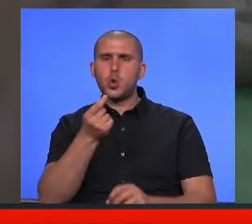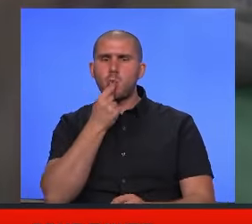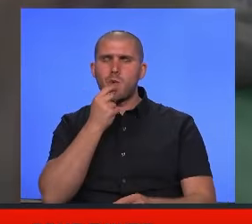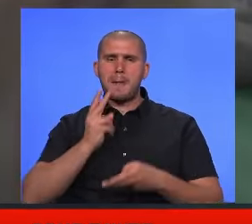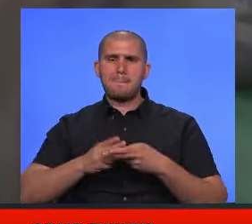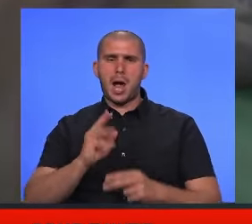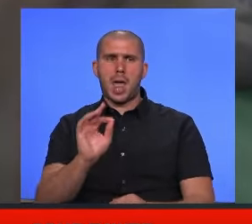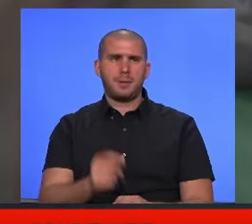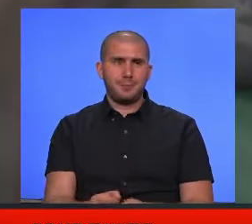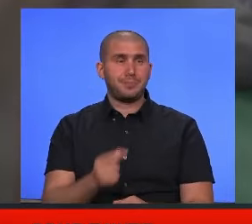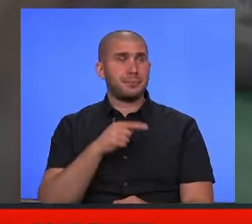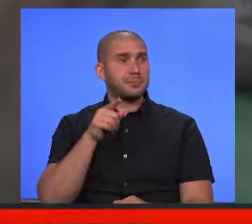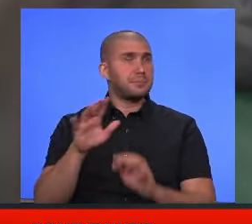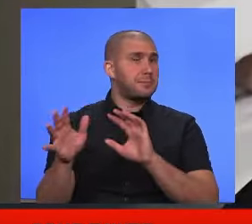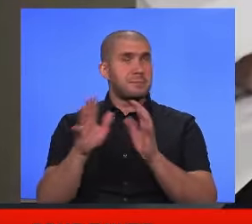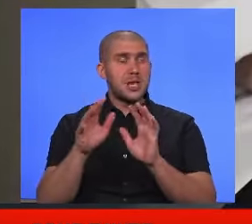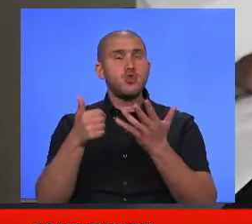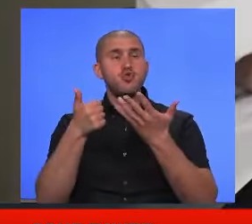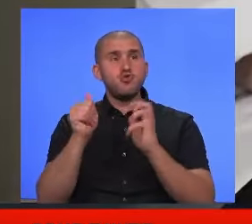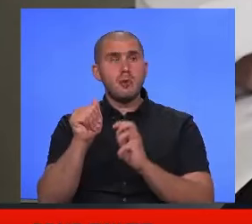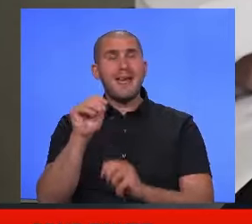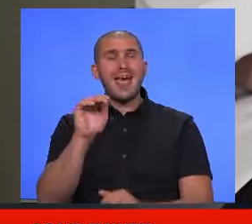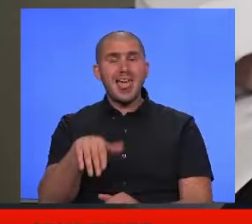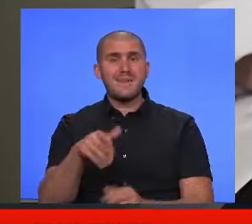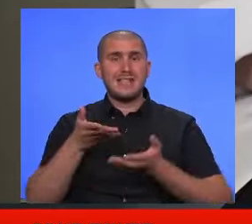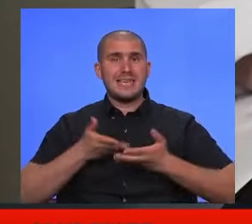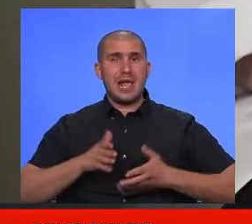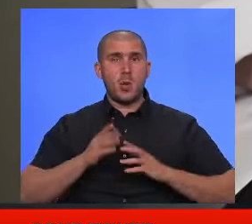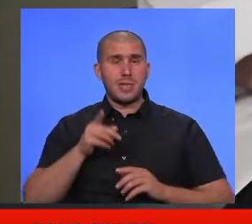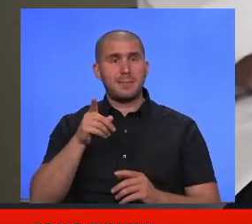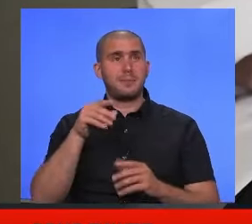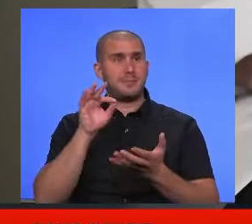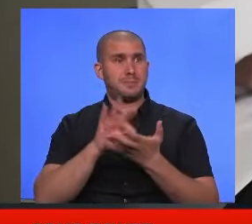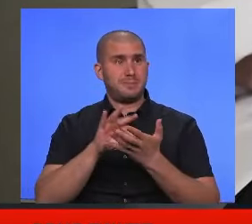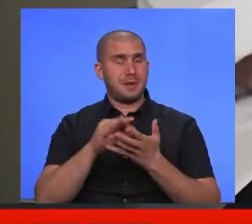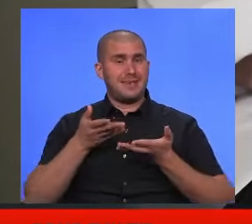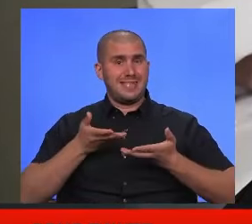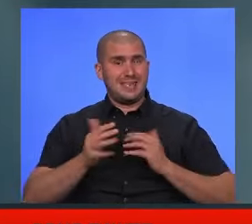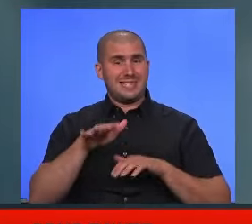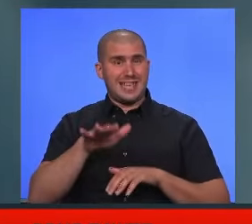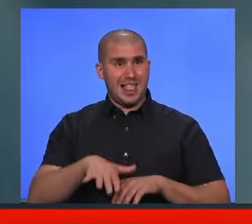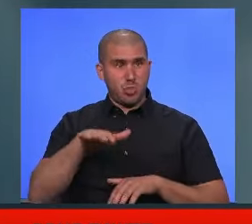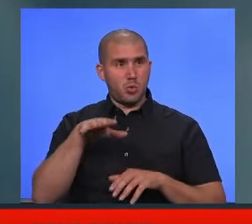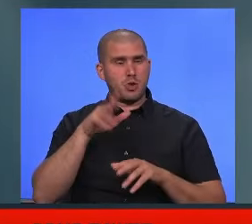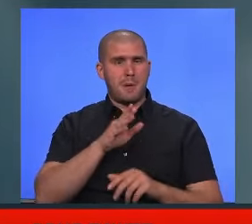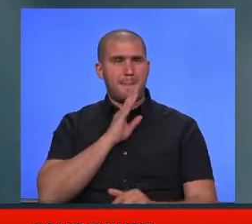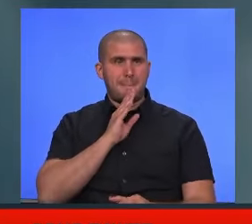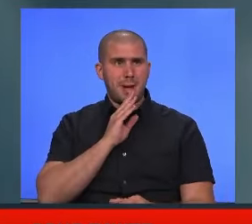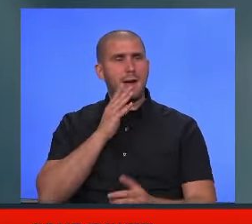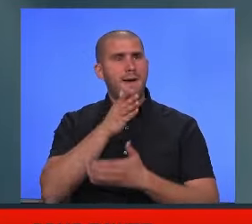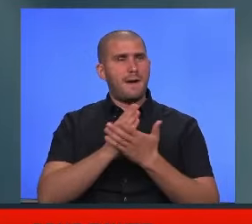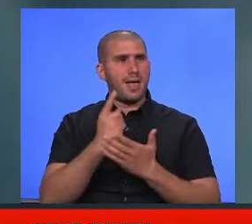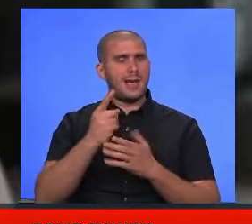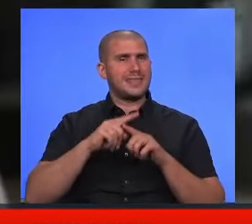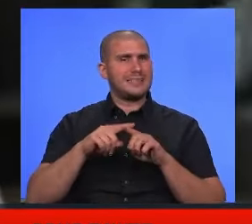שלהם. אנחנו מדברים על בערך 60,000 ילודים שבמהלך הילדות המוקדמת התגלו עם בעיה. כמה מתוכם עם